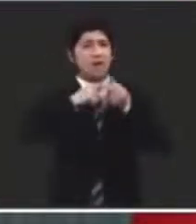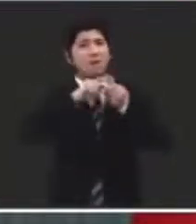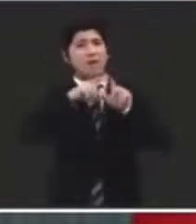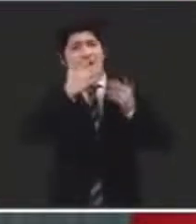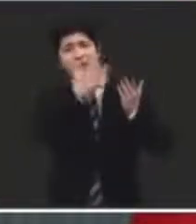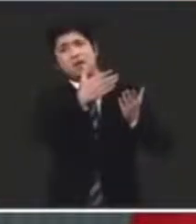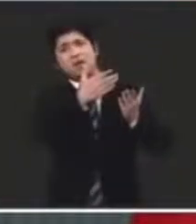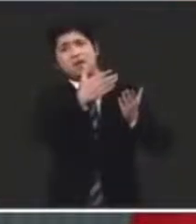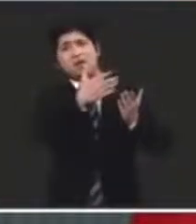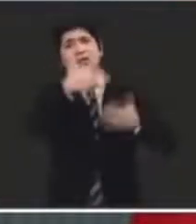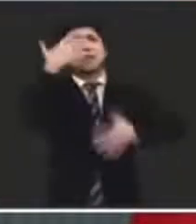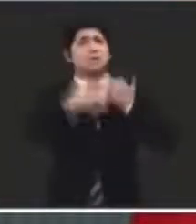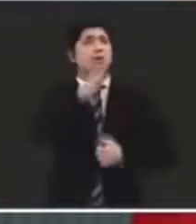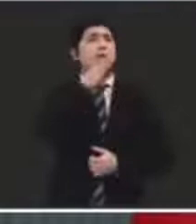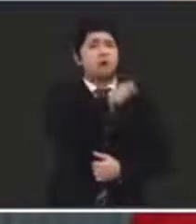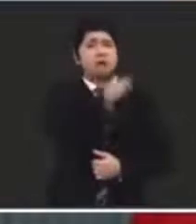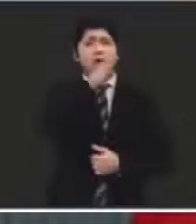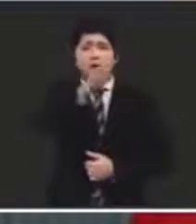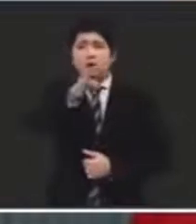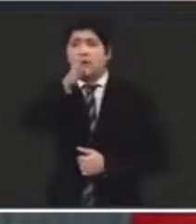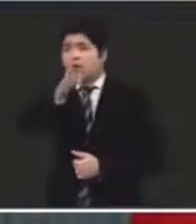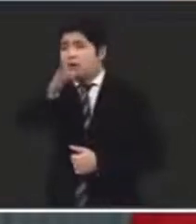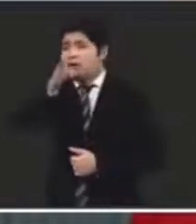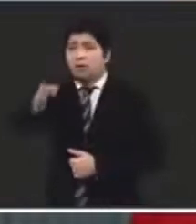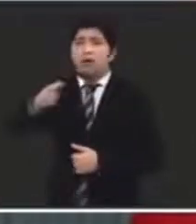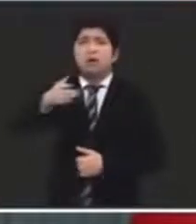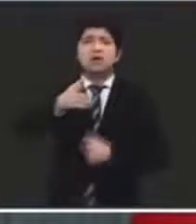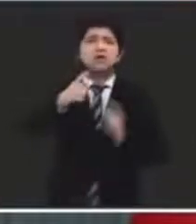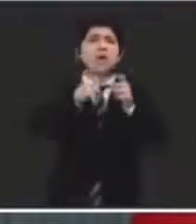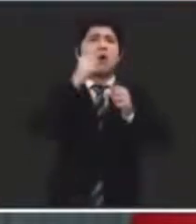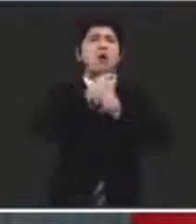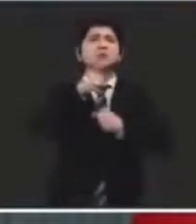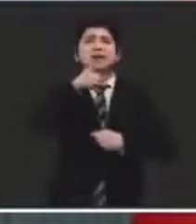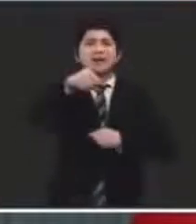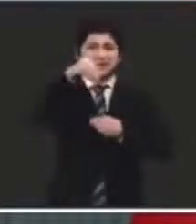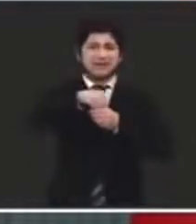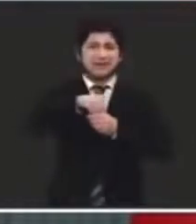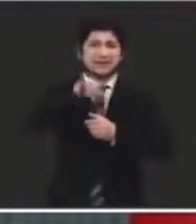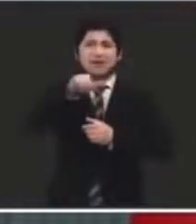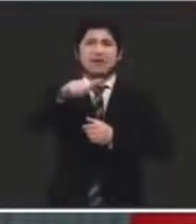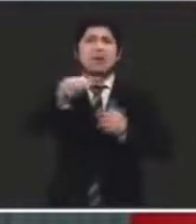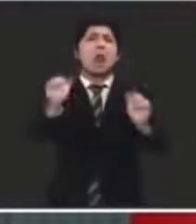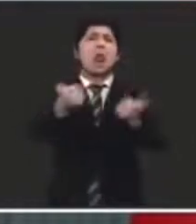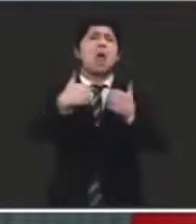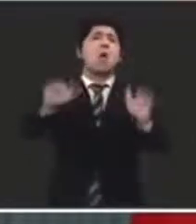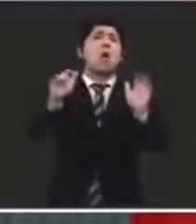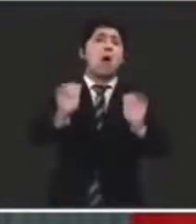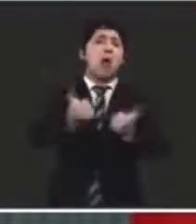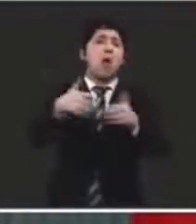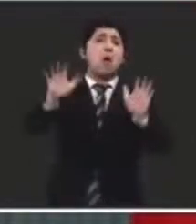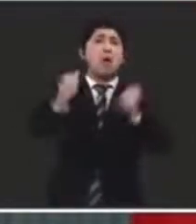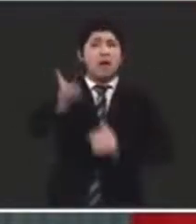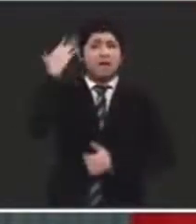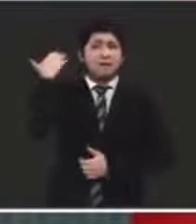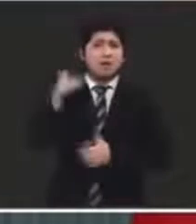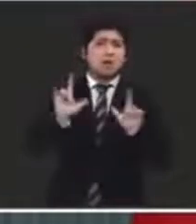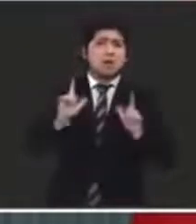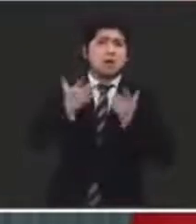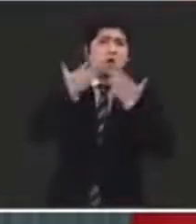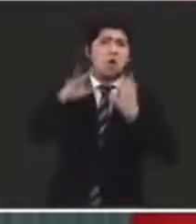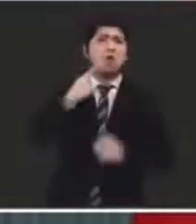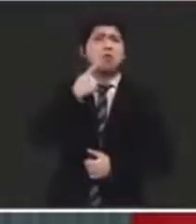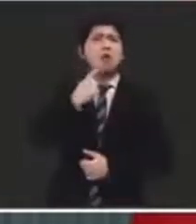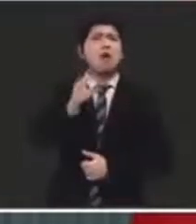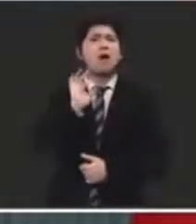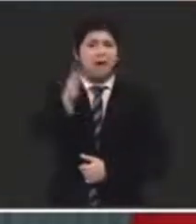televizyon televizyon dolaşıyordu Sabiha Gökçen için ne gerek var ihtiyacımız yok ki